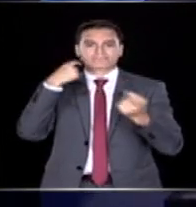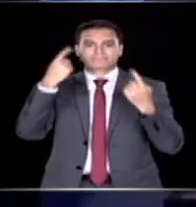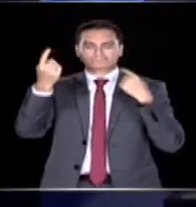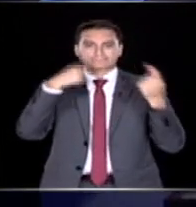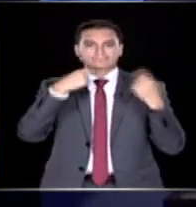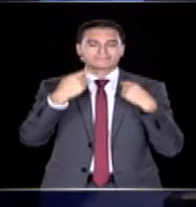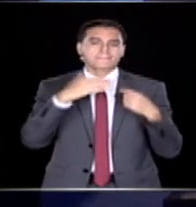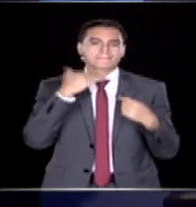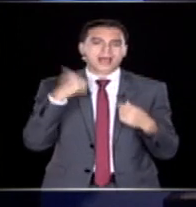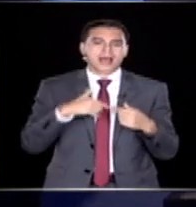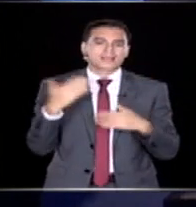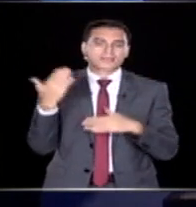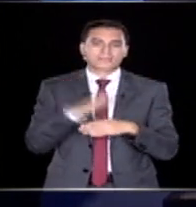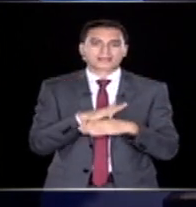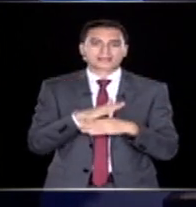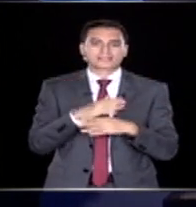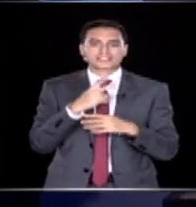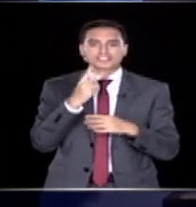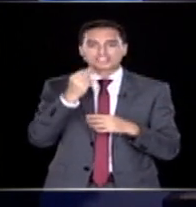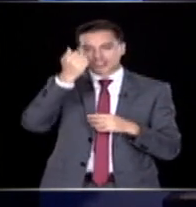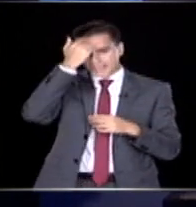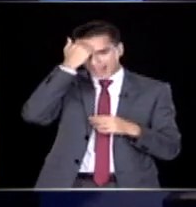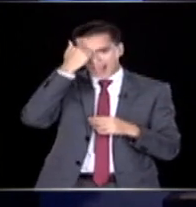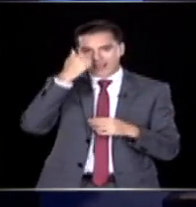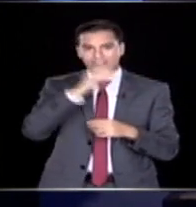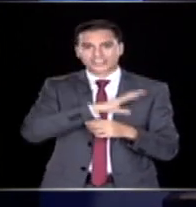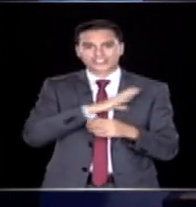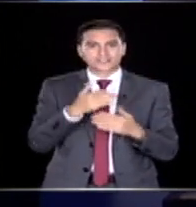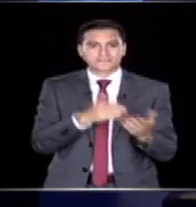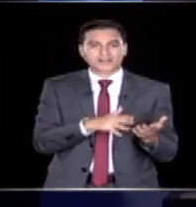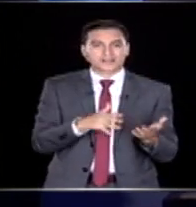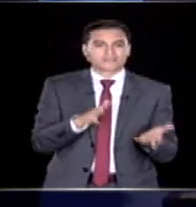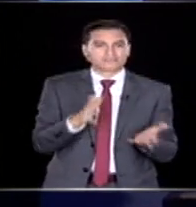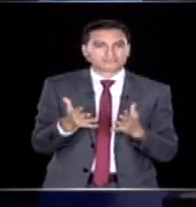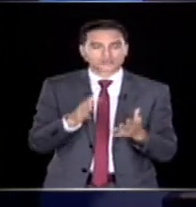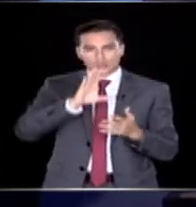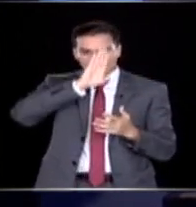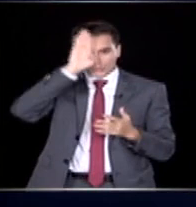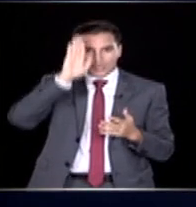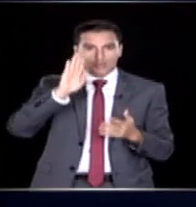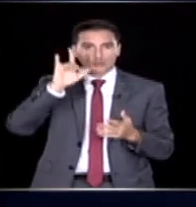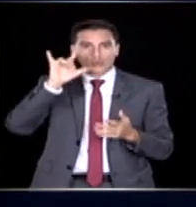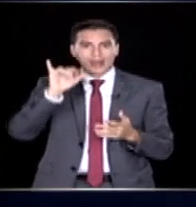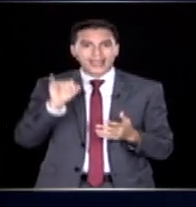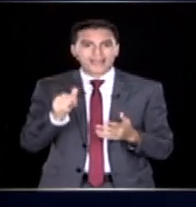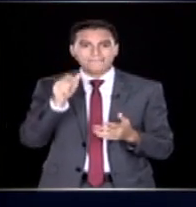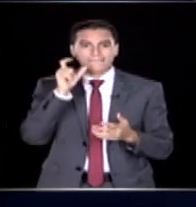من 20,000 جندي عثماني. رنا إجابتك؟ السلطان سليمان القانوني؟